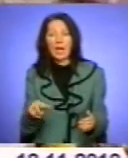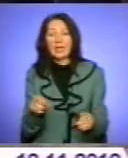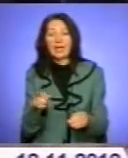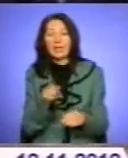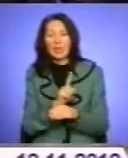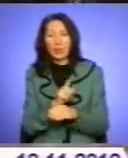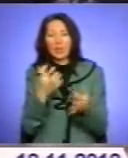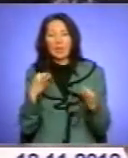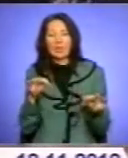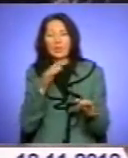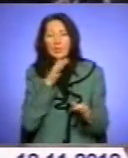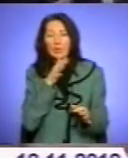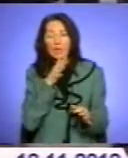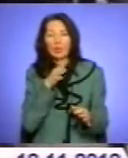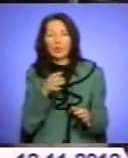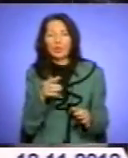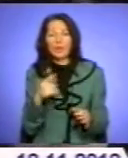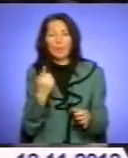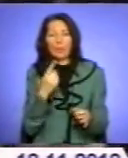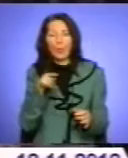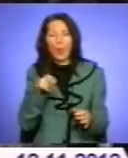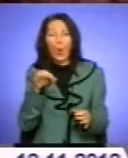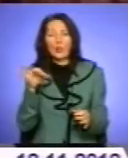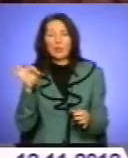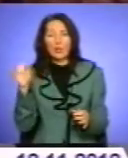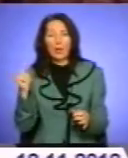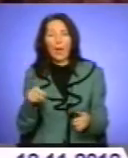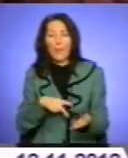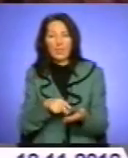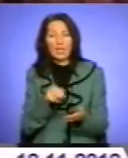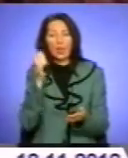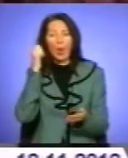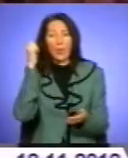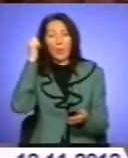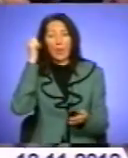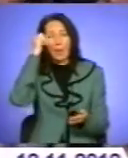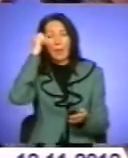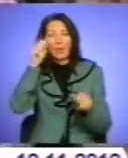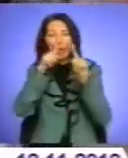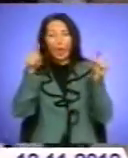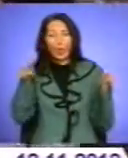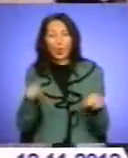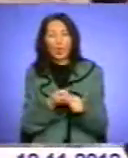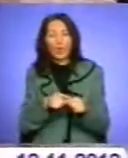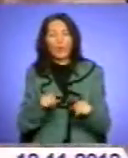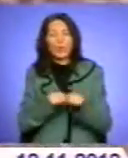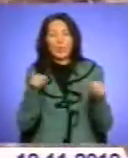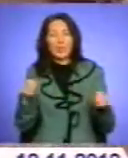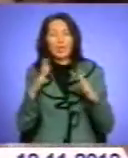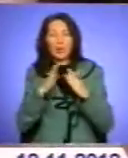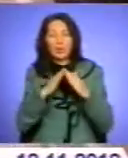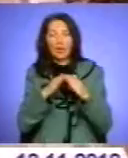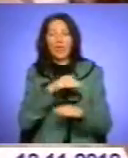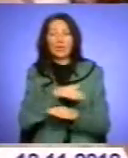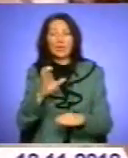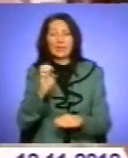Подсаднюка керівництво міліції та ветерани прийшли до барельєфної дошки, яку минулого року урочисто відкрили на фасаді будинку по вулиці